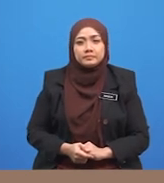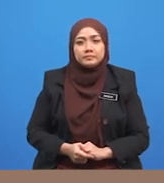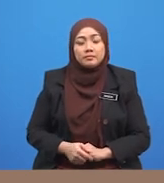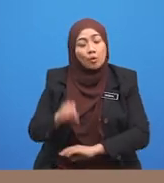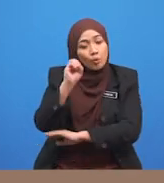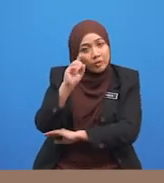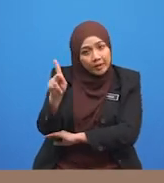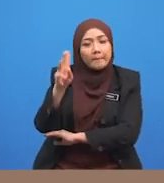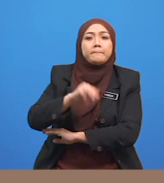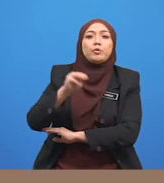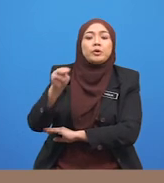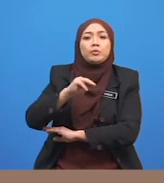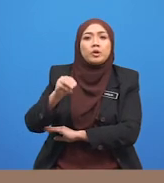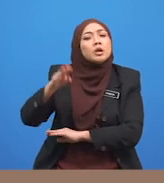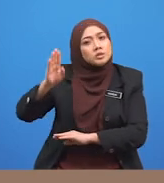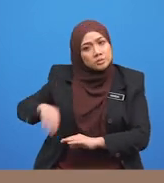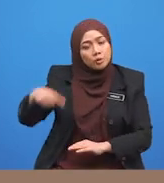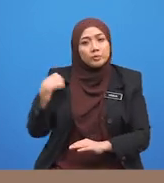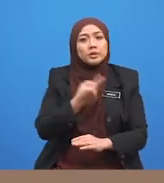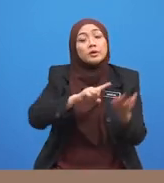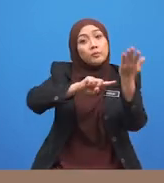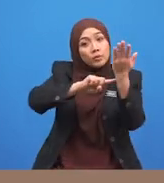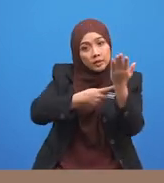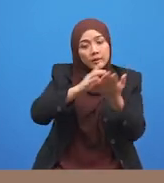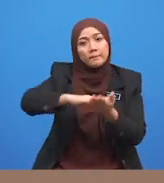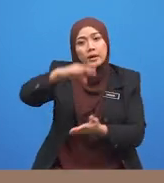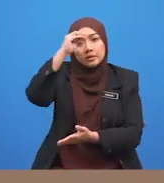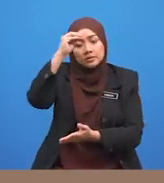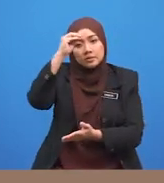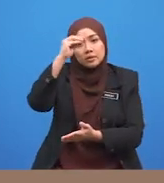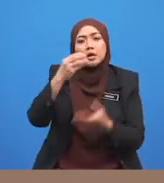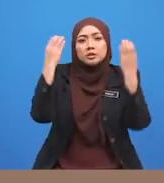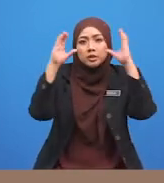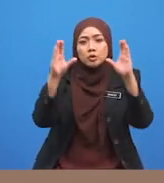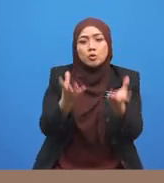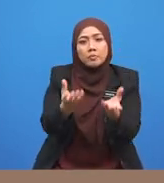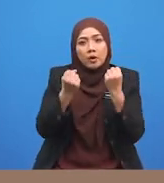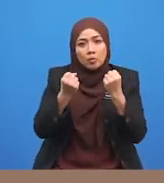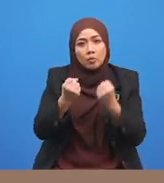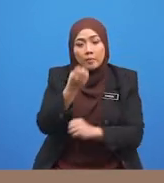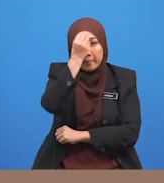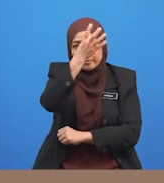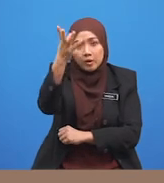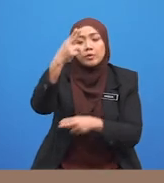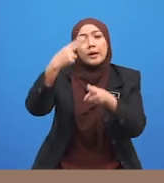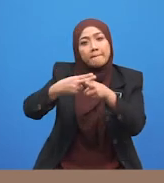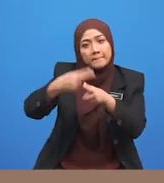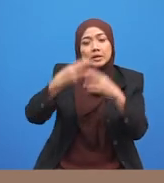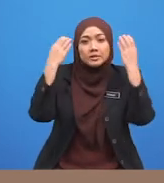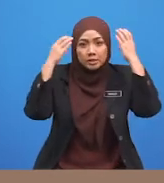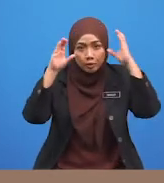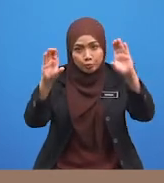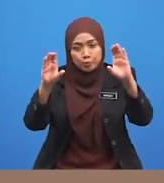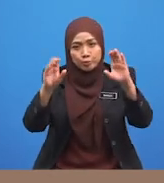Baiklah murid-murid. Sebelum cikgu meneruskan pembelajaran kali ini, izinkan cikgu memperkenalkan diri cikgu, iaitu